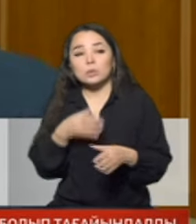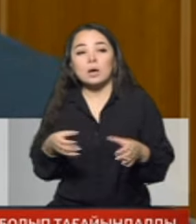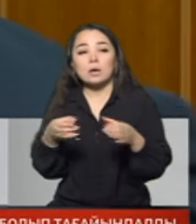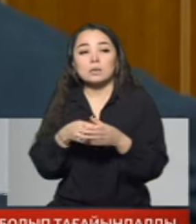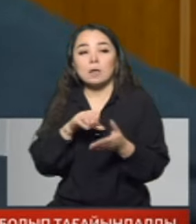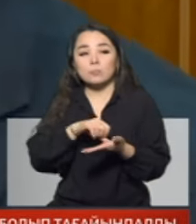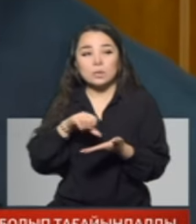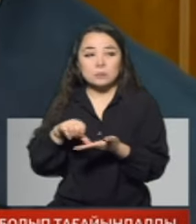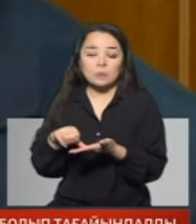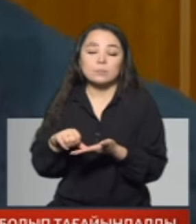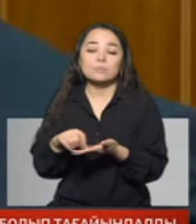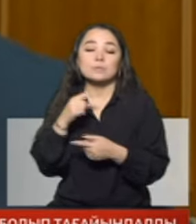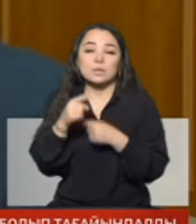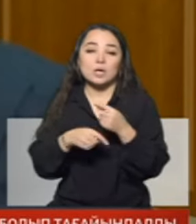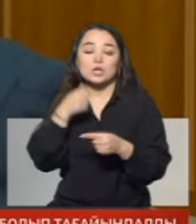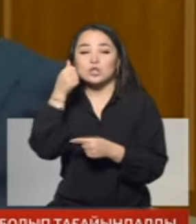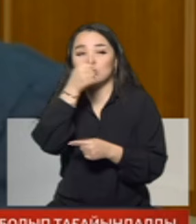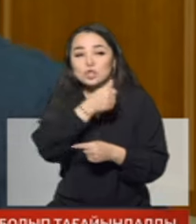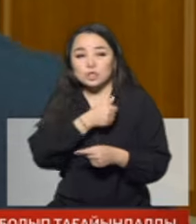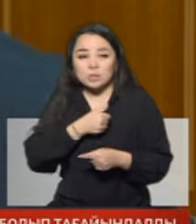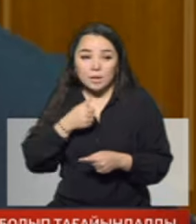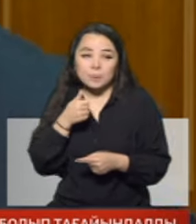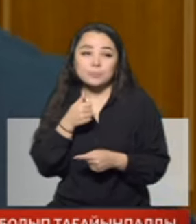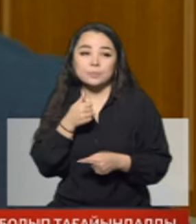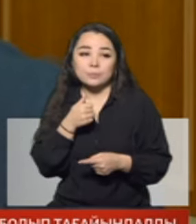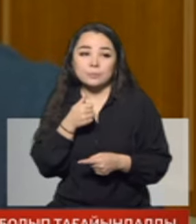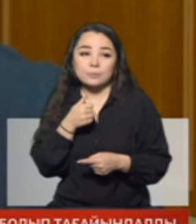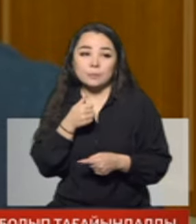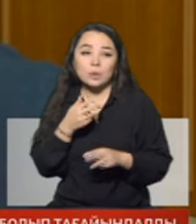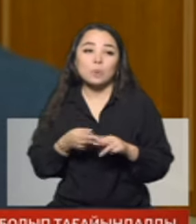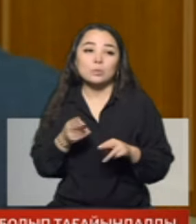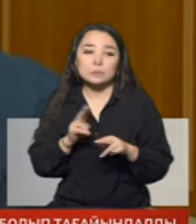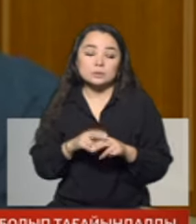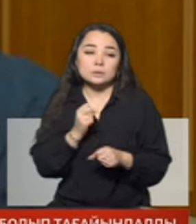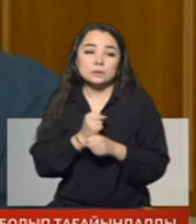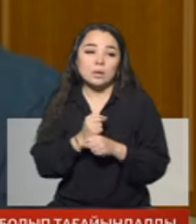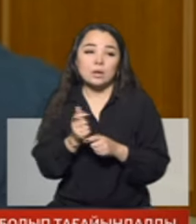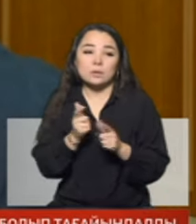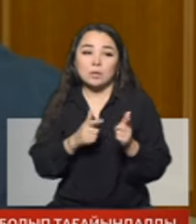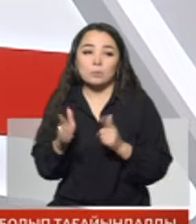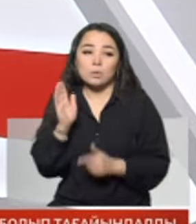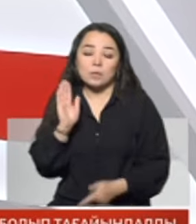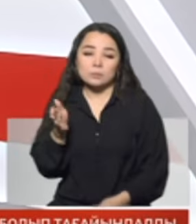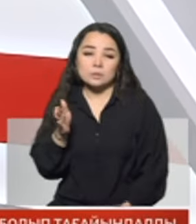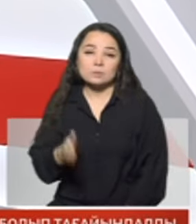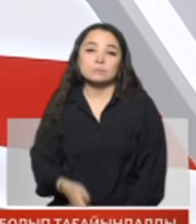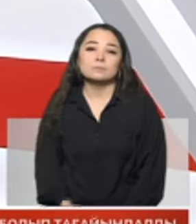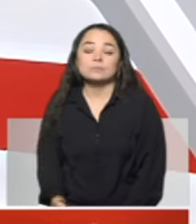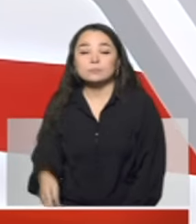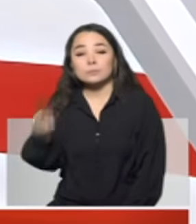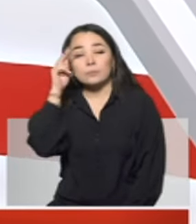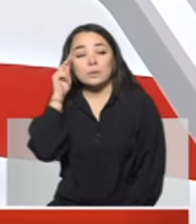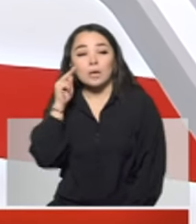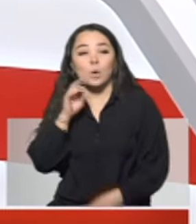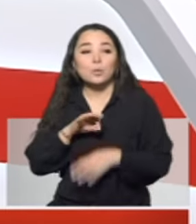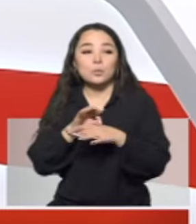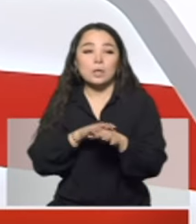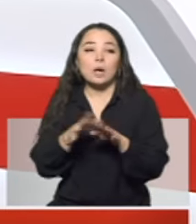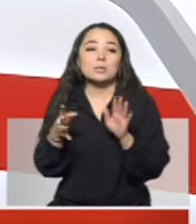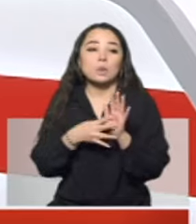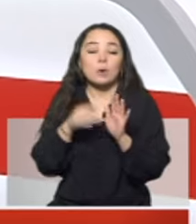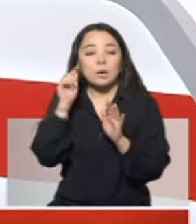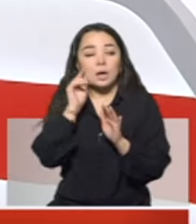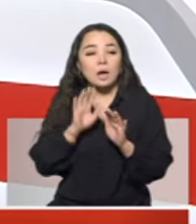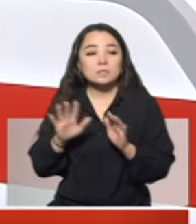құрамымызды келесі жылға осылай бір жасаймыз. Ал Қытайда өтетін 9-шы